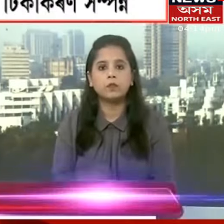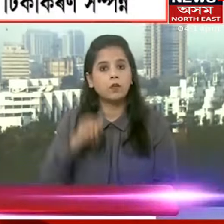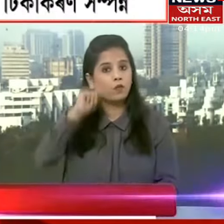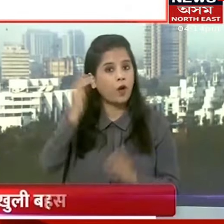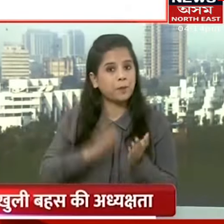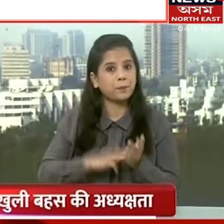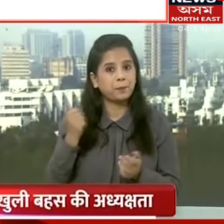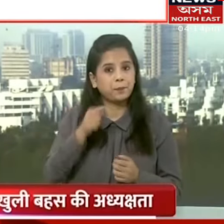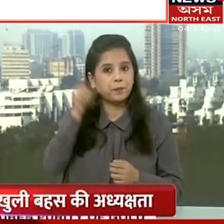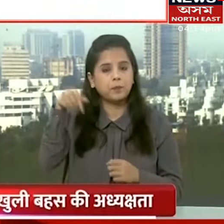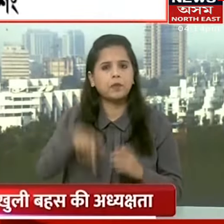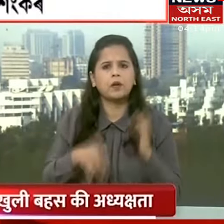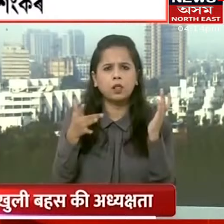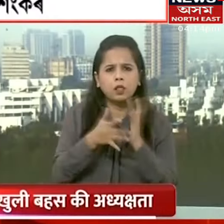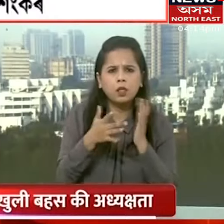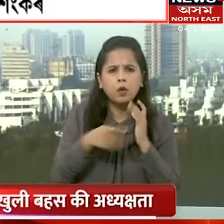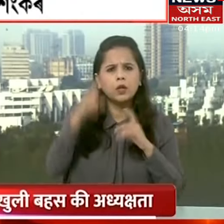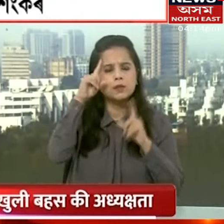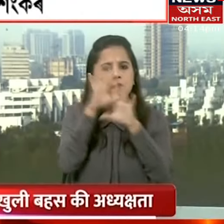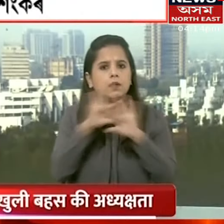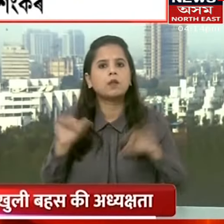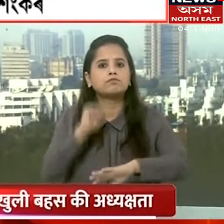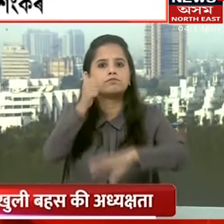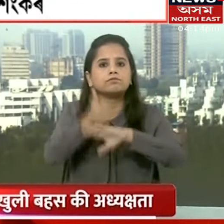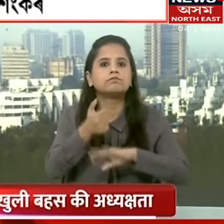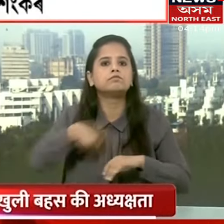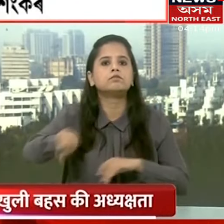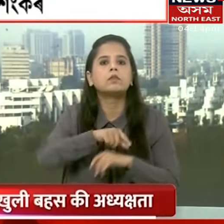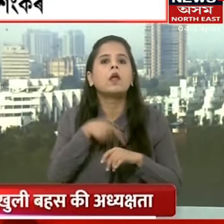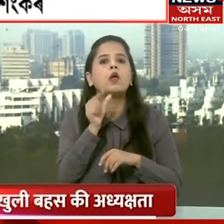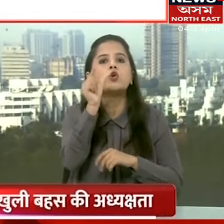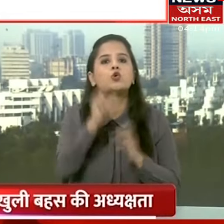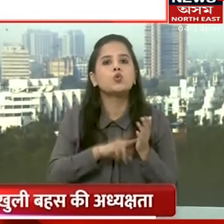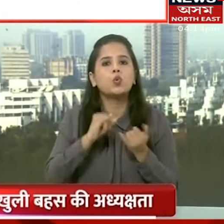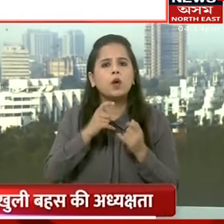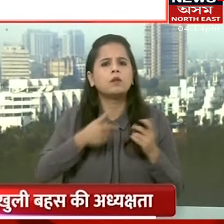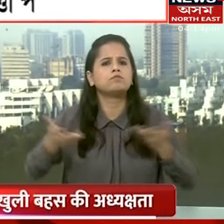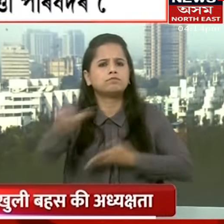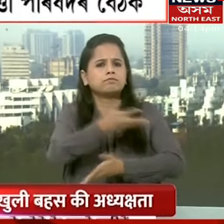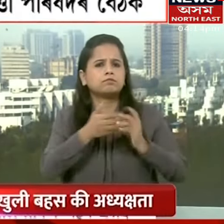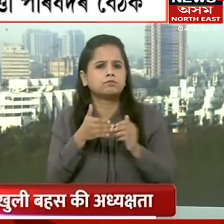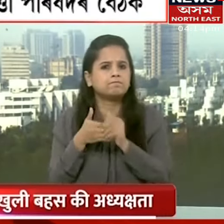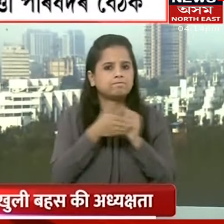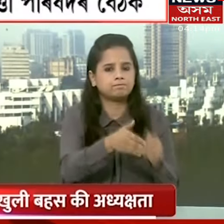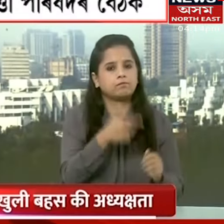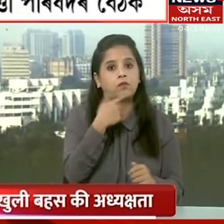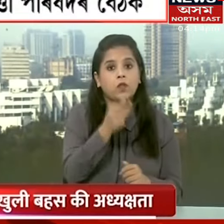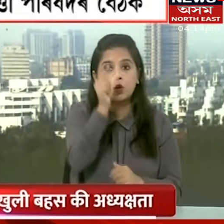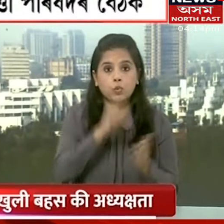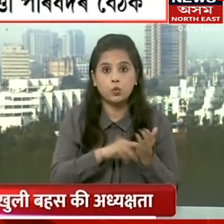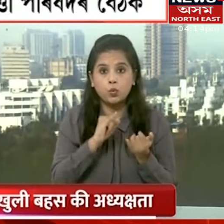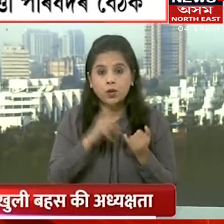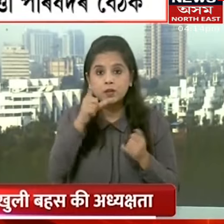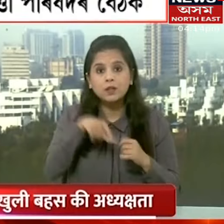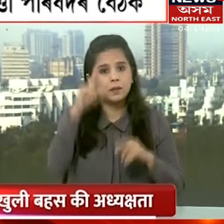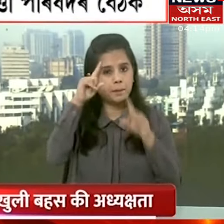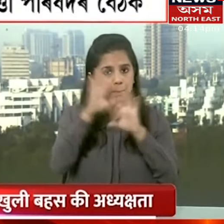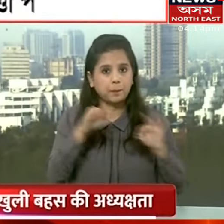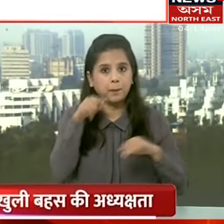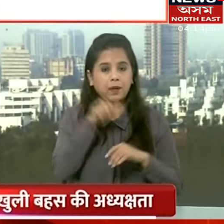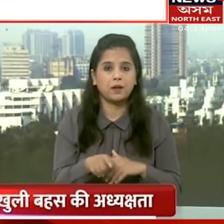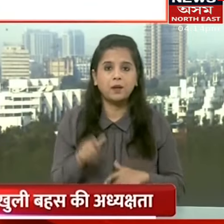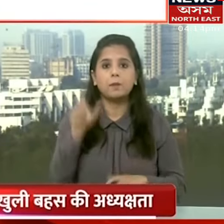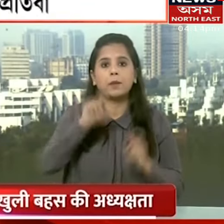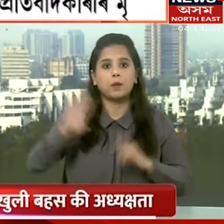विदेश मंत्री एस जयशंकर ने प्रौद्योगिकी और शांति स्थापना पर सुरक्षा परिषद की खुली बहस की अध्यक्षता की संयुक्त राष्ट्र शांति सैनिकों को